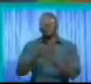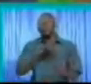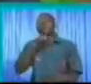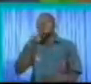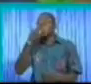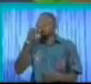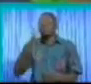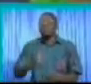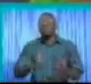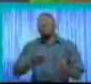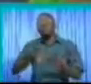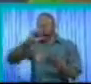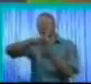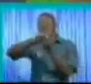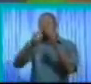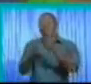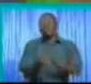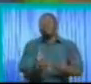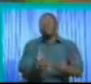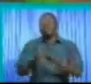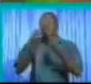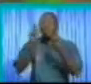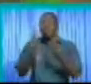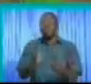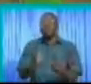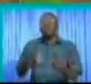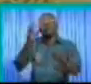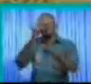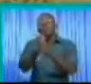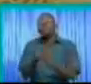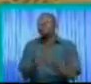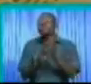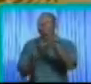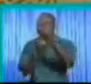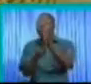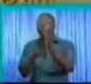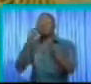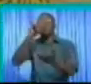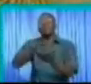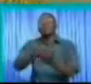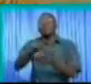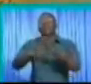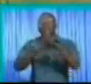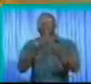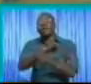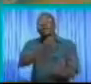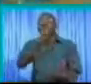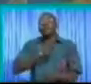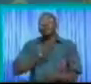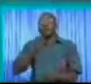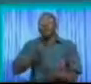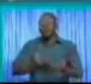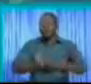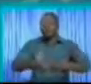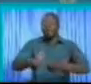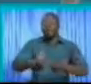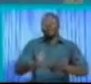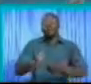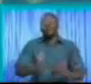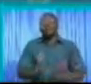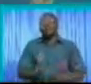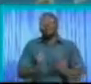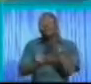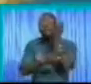aussi des transformateurs et transformatrices, récupérer les trucs pour venir présenter. Cette année je suis avec la direction régionale, c'est la direction